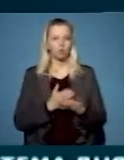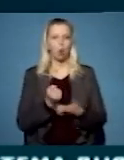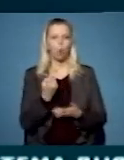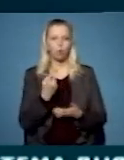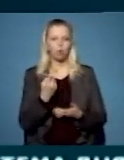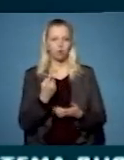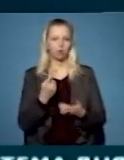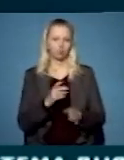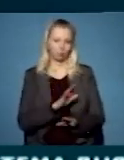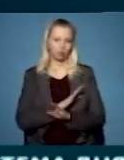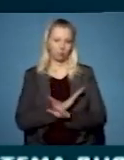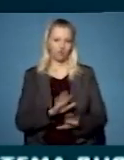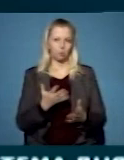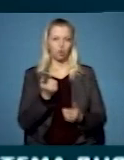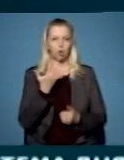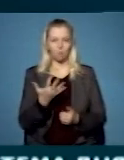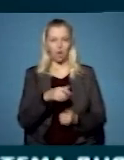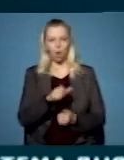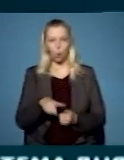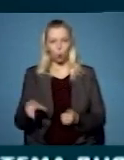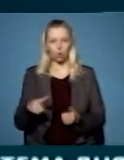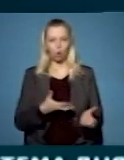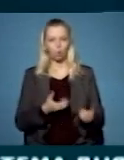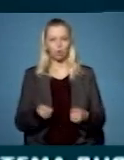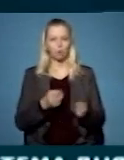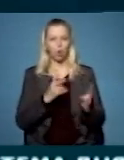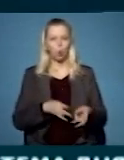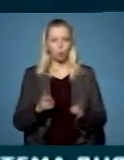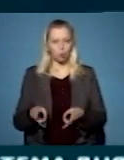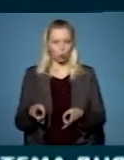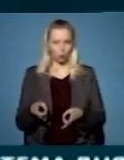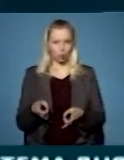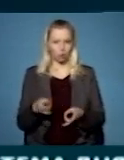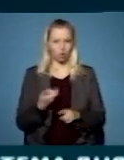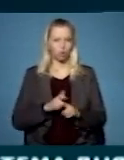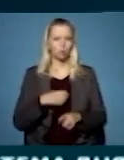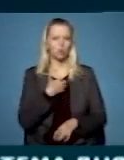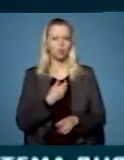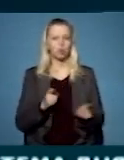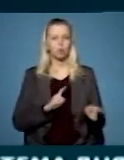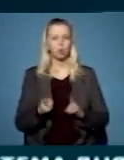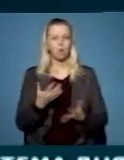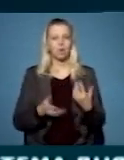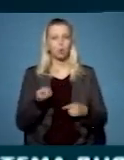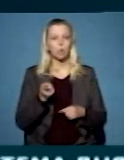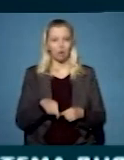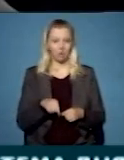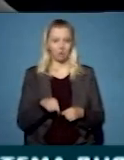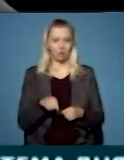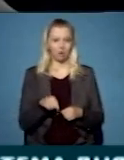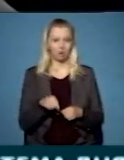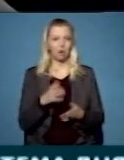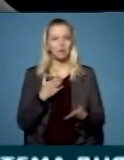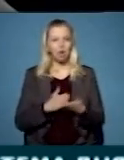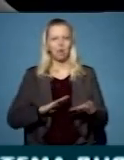11 летальних випадків. Ще 5 людей отримали ушкодження. І дуже важливо, щоб, якщо навіть